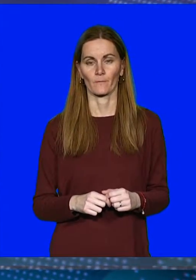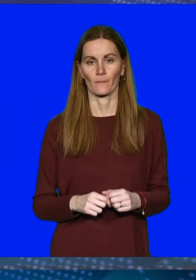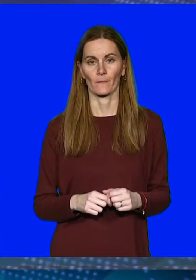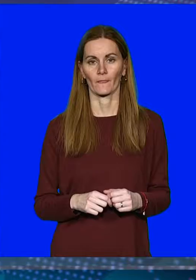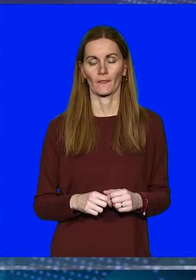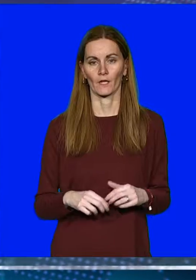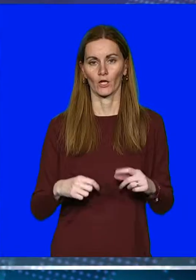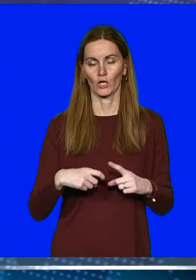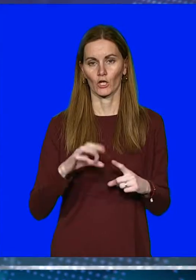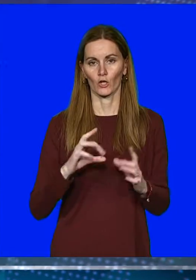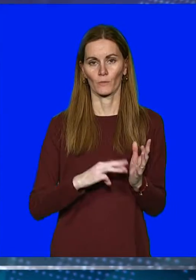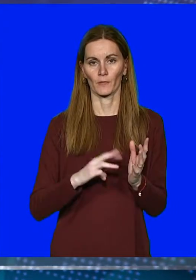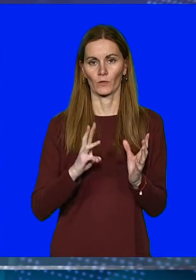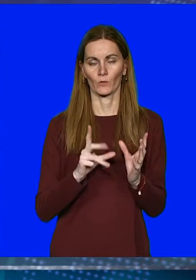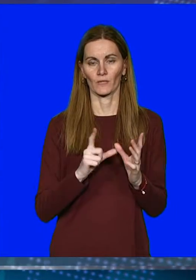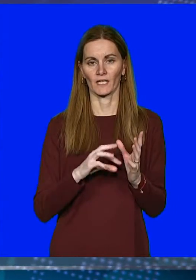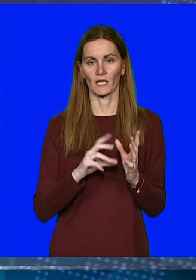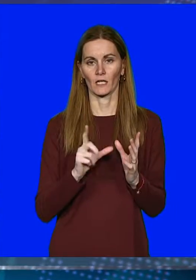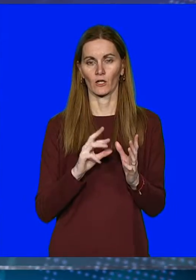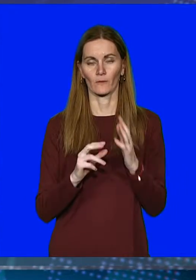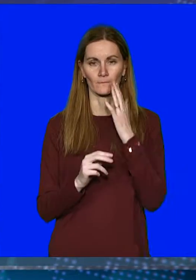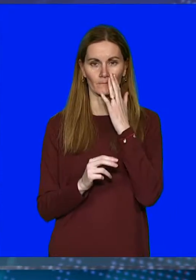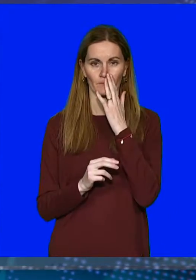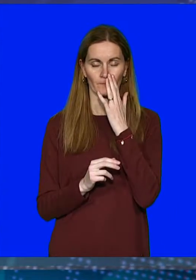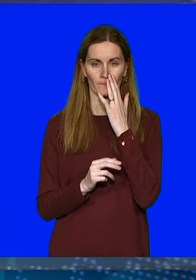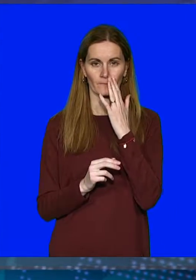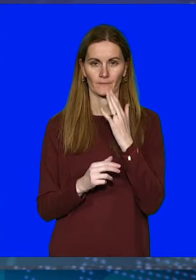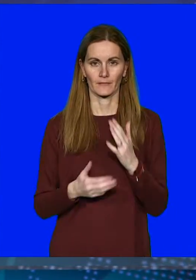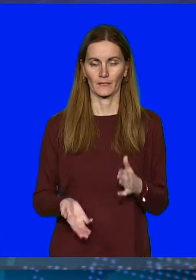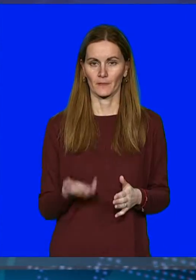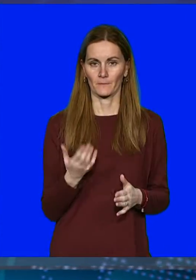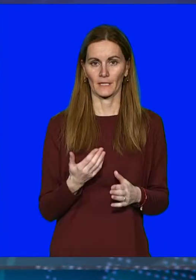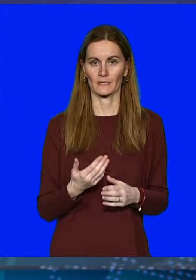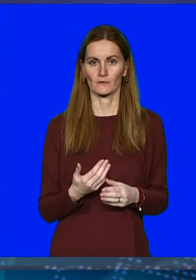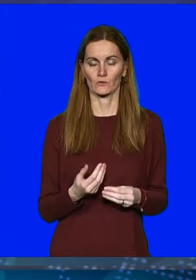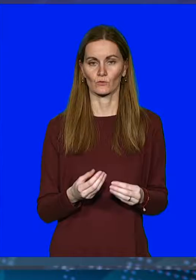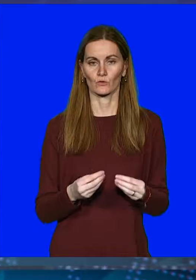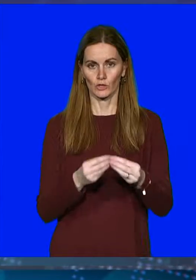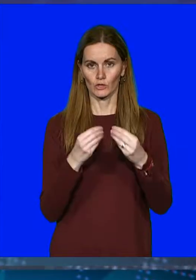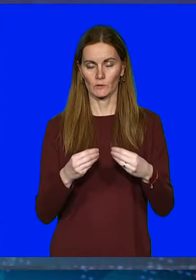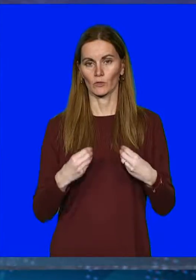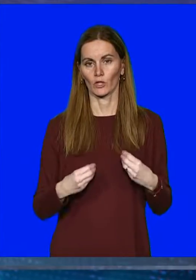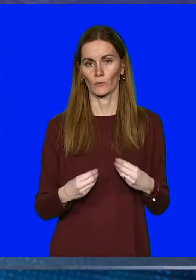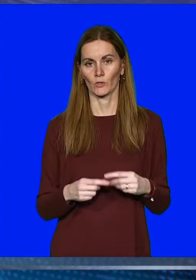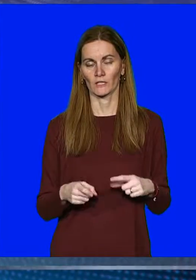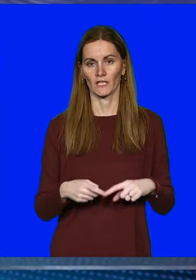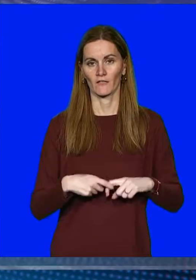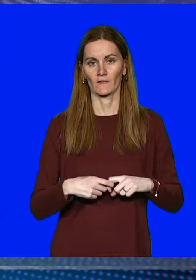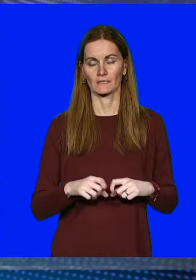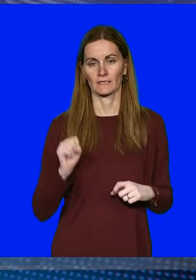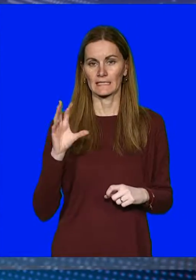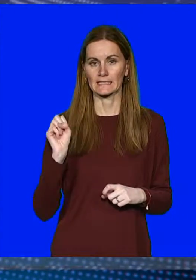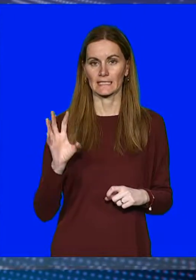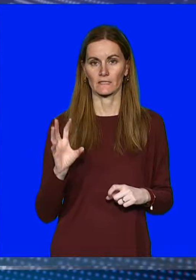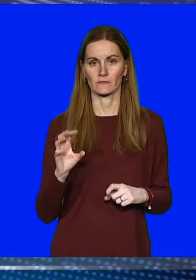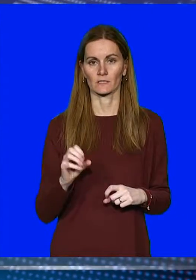najzahtjevnijih upravnih odjela, ono komunalnog. Također smo masu tih nekih, ajmo reći tako, projekata